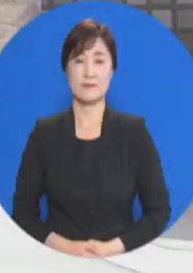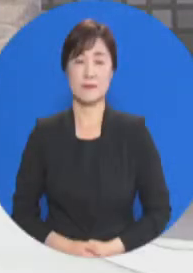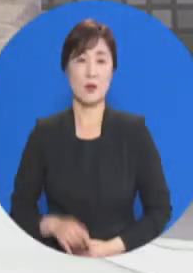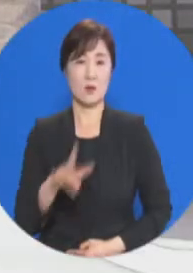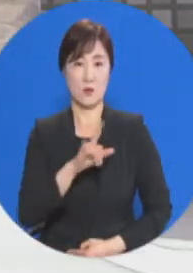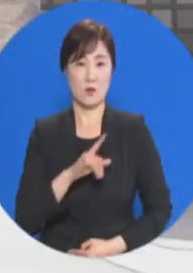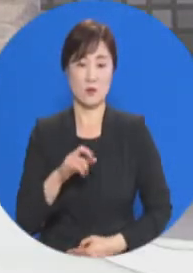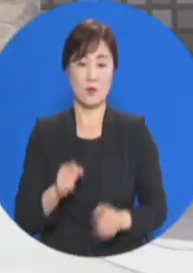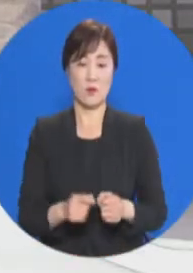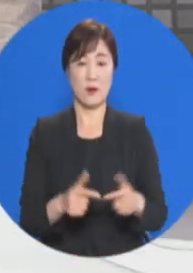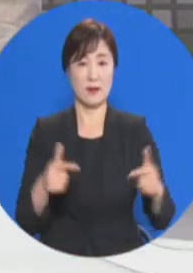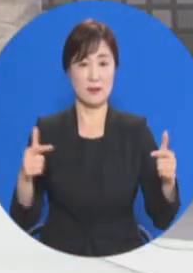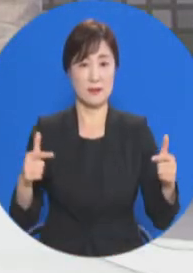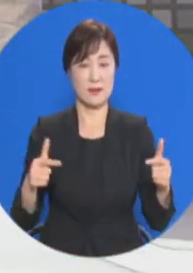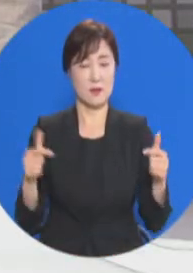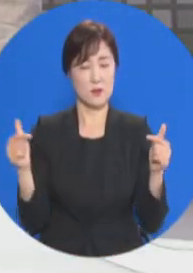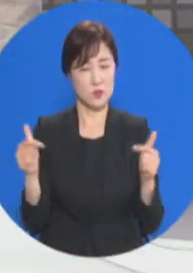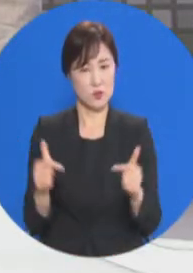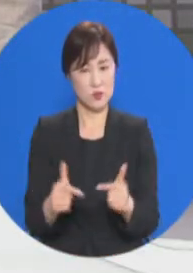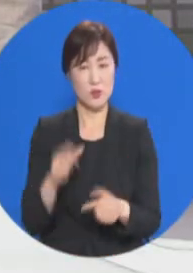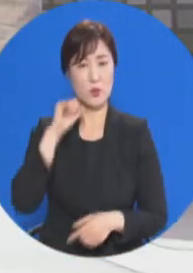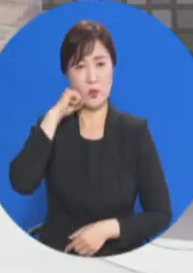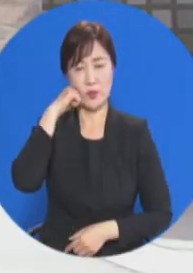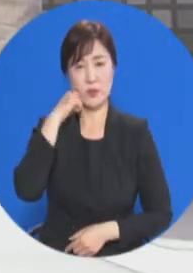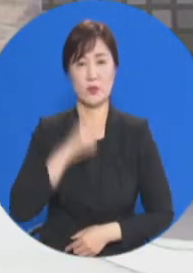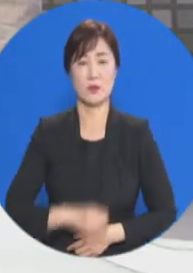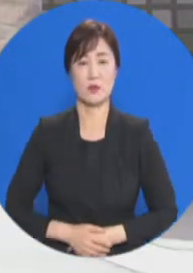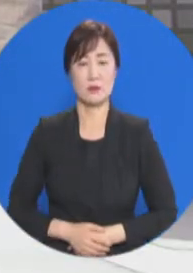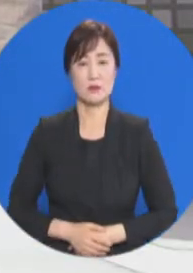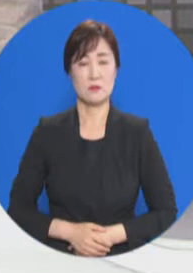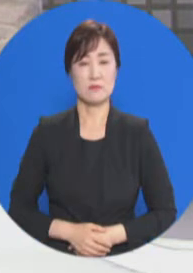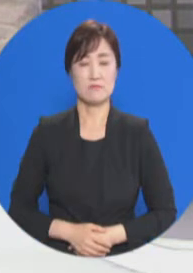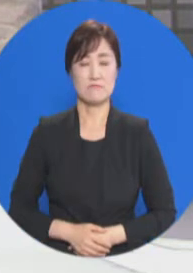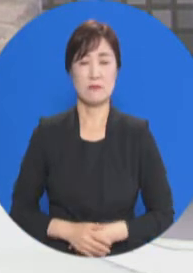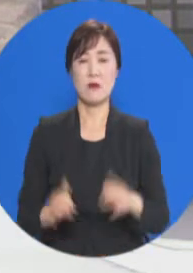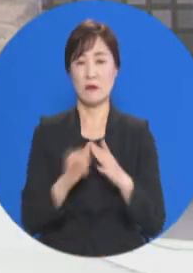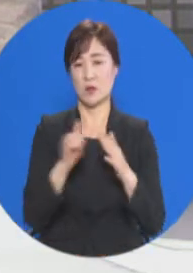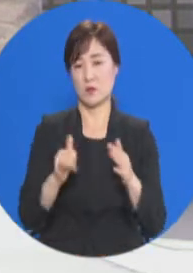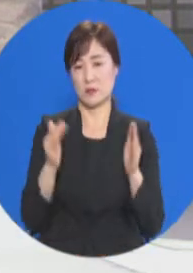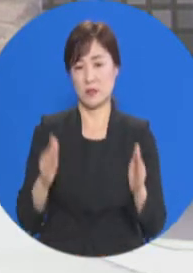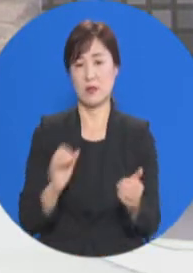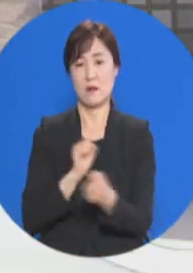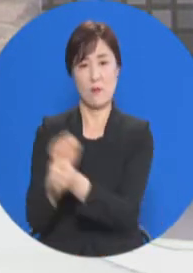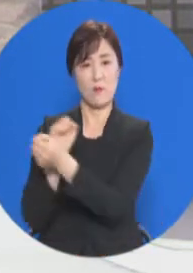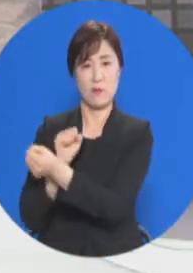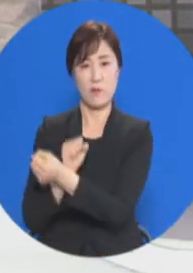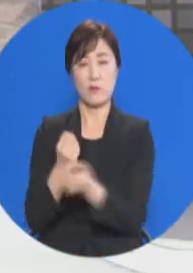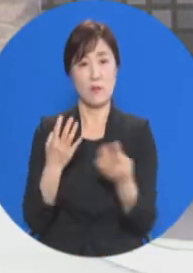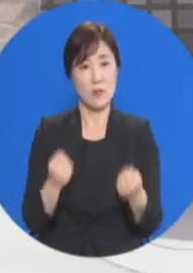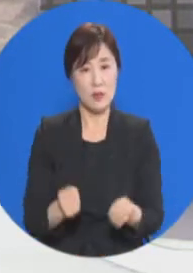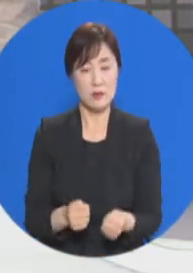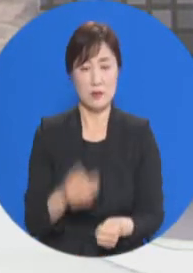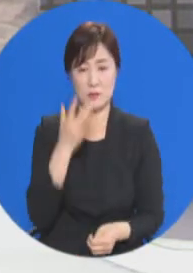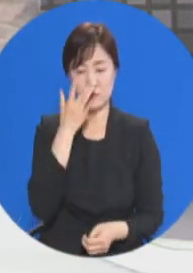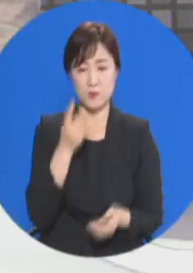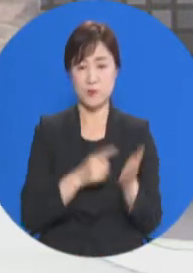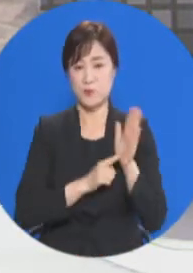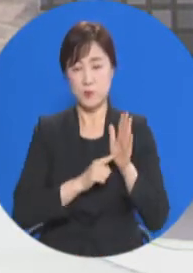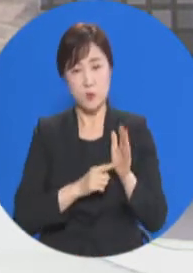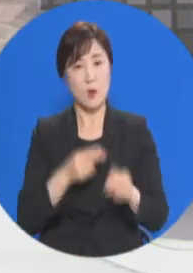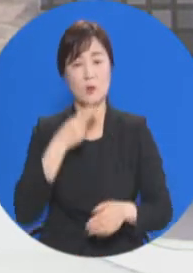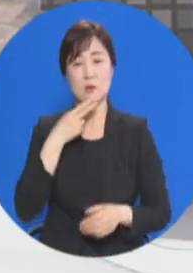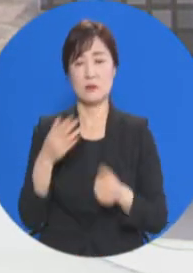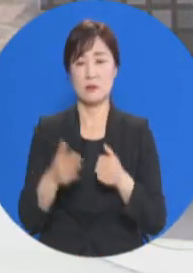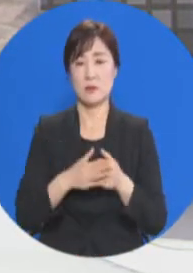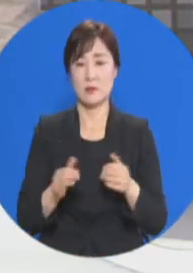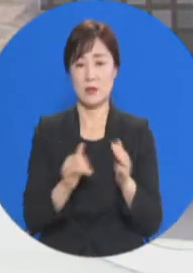코로나 확산세가 잦아들지 않는 가운데 가족 간 감염 사례도 잇따르고 있습니다. 무증상 감염 사례가 많아 가족 중